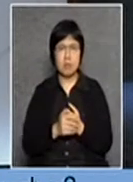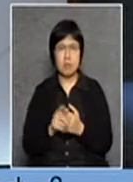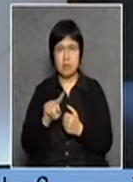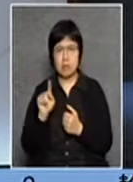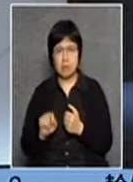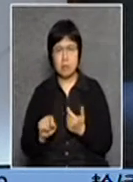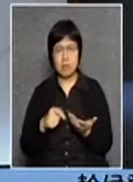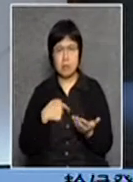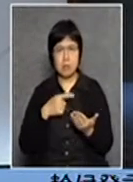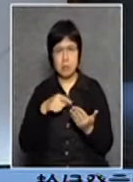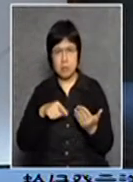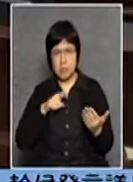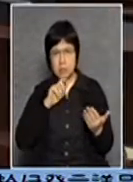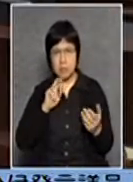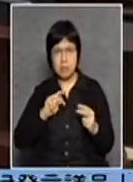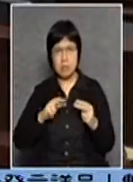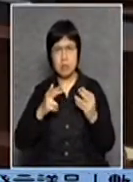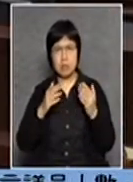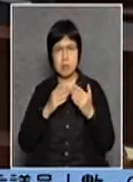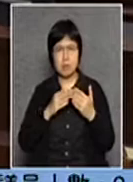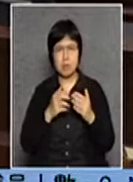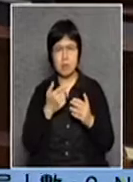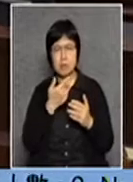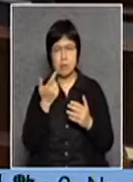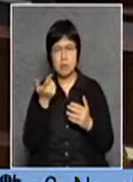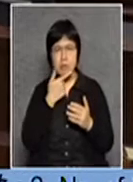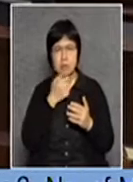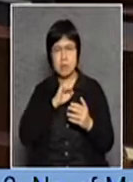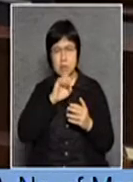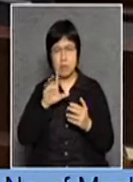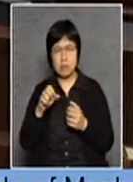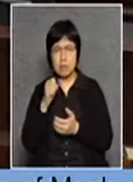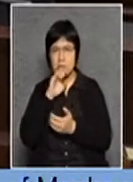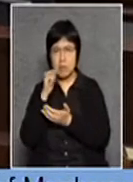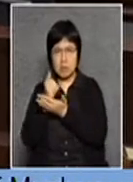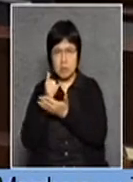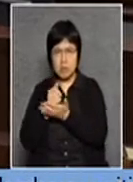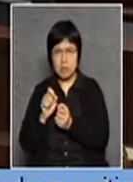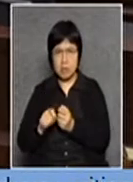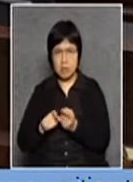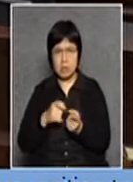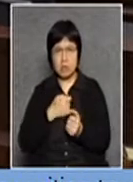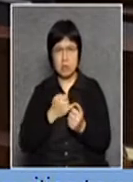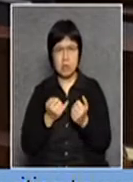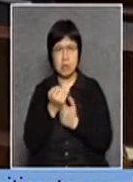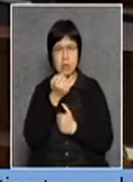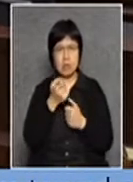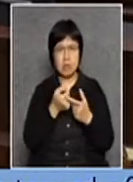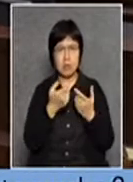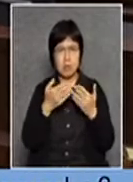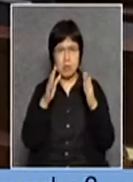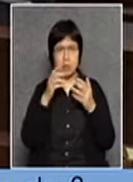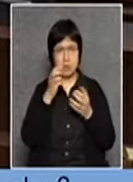評估發展局拒絕交代上述講座的詳情的做法有沒有違反公開資料守